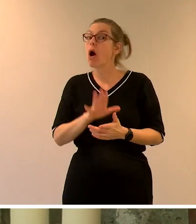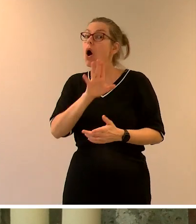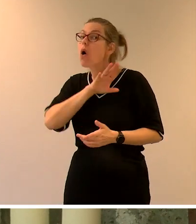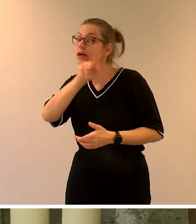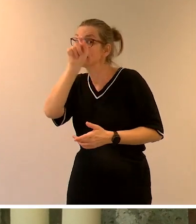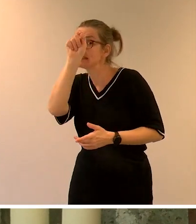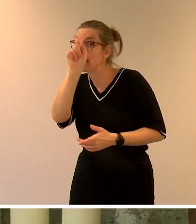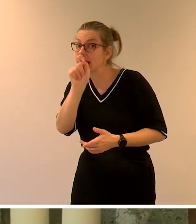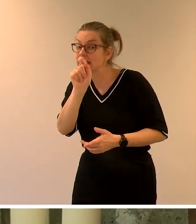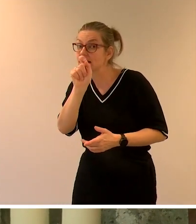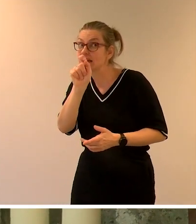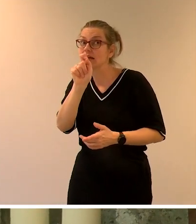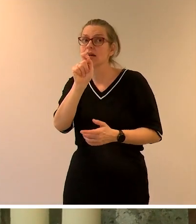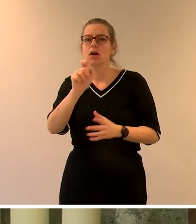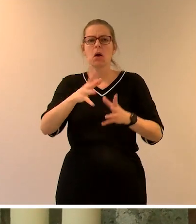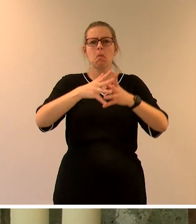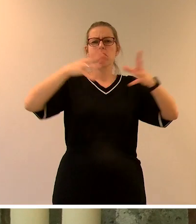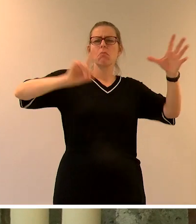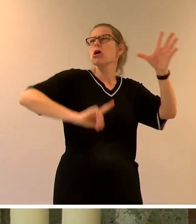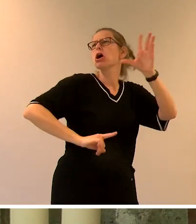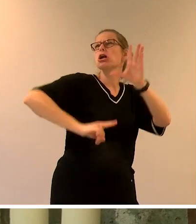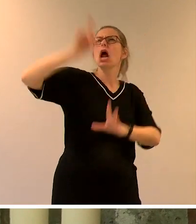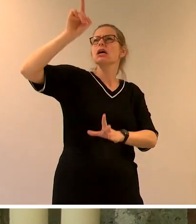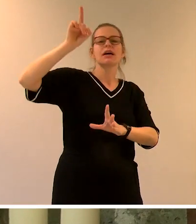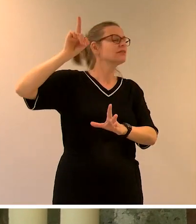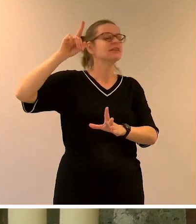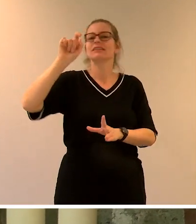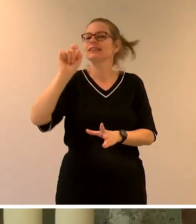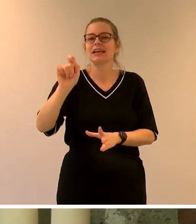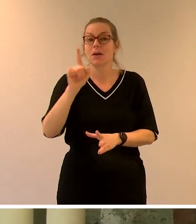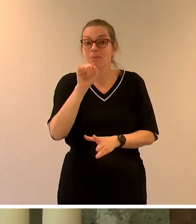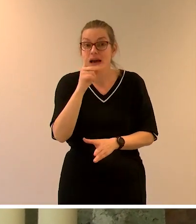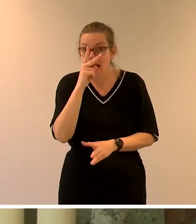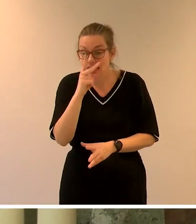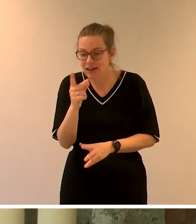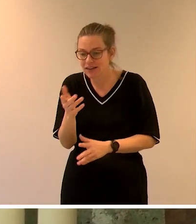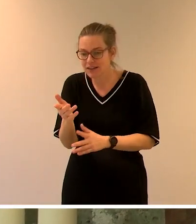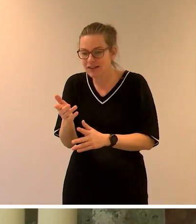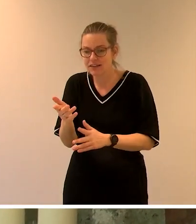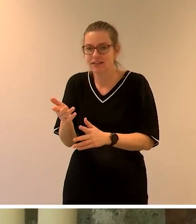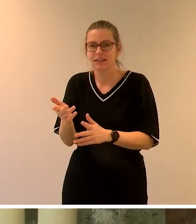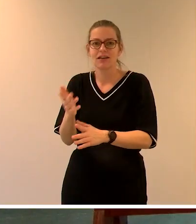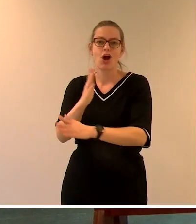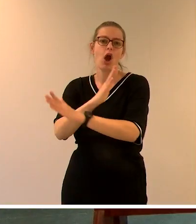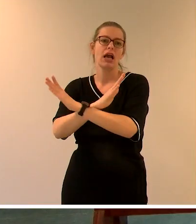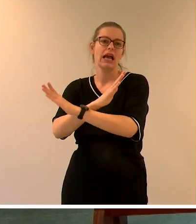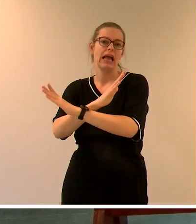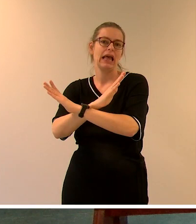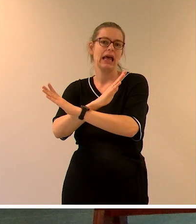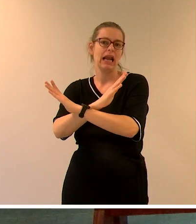teken. Geen supergrote raket. Maar kijk eens. Een kribbe.